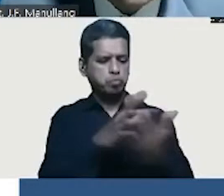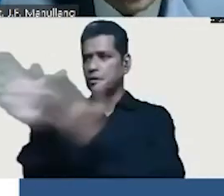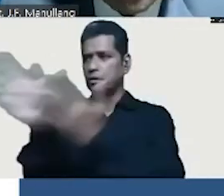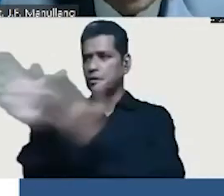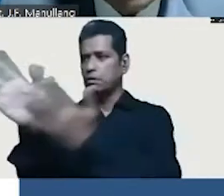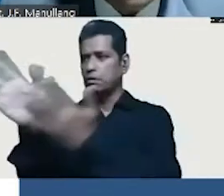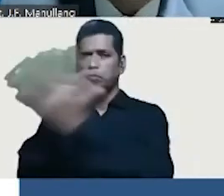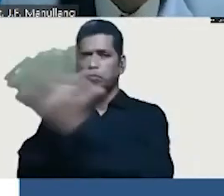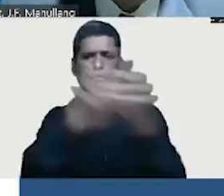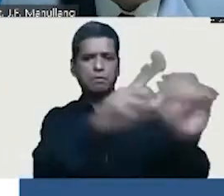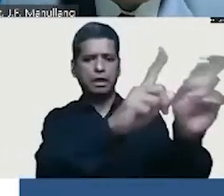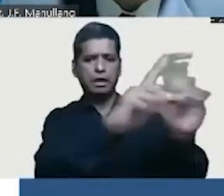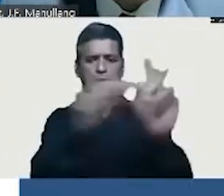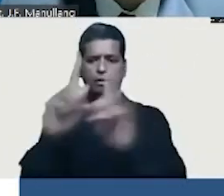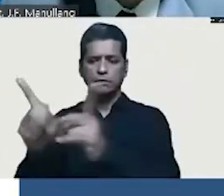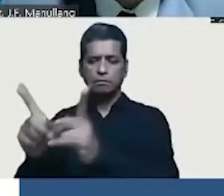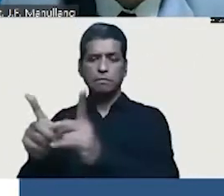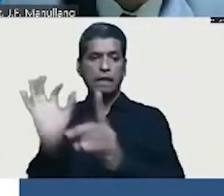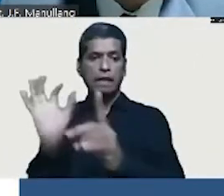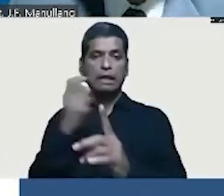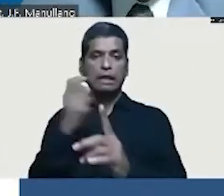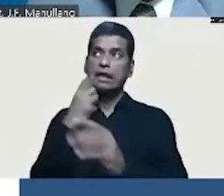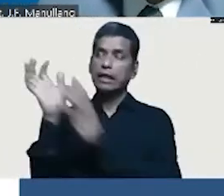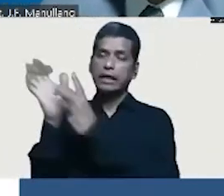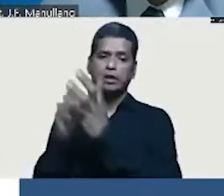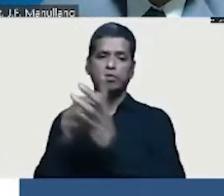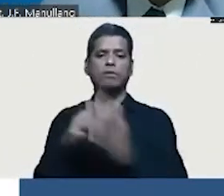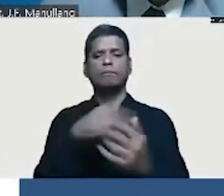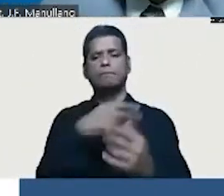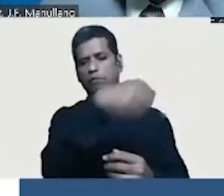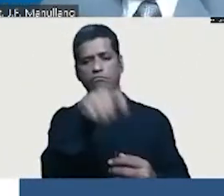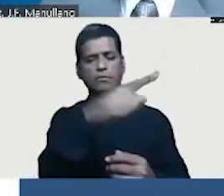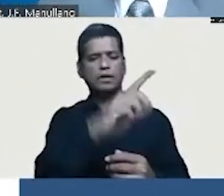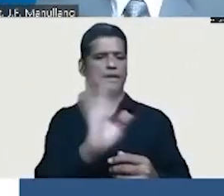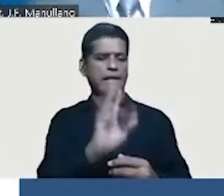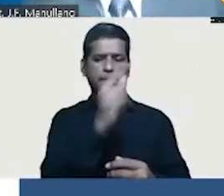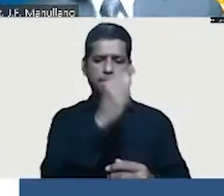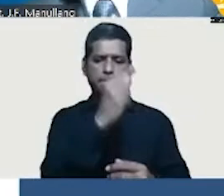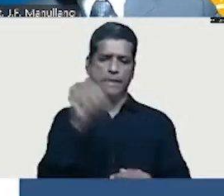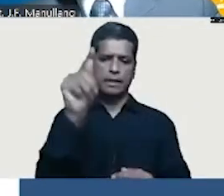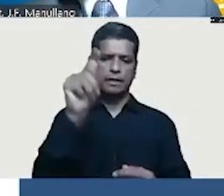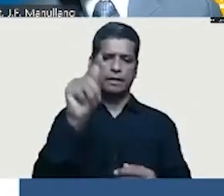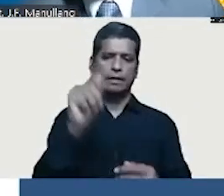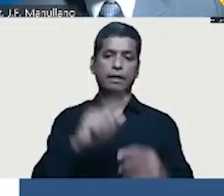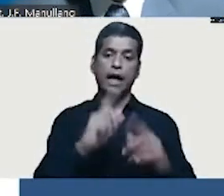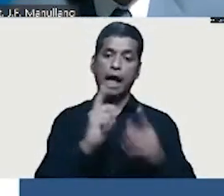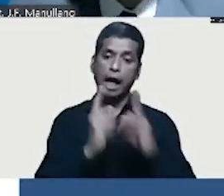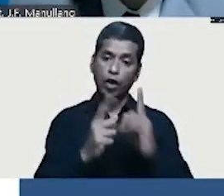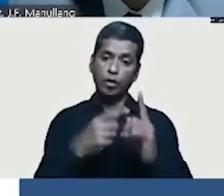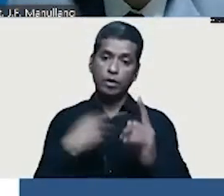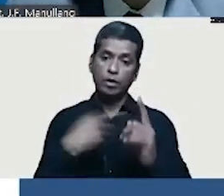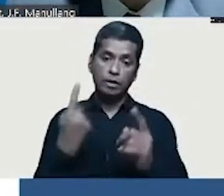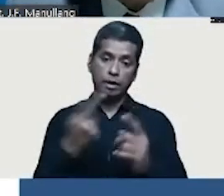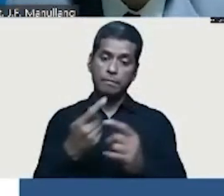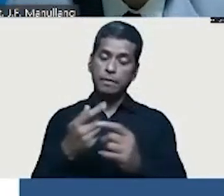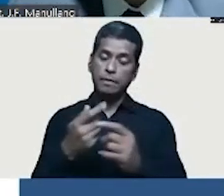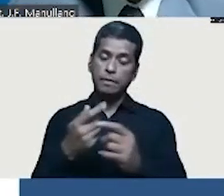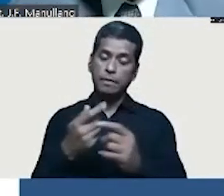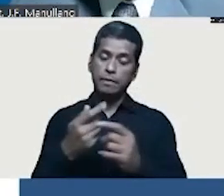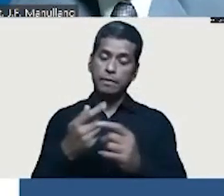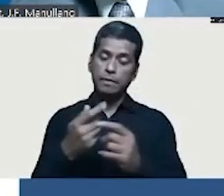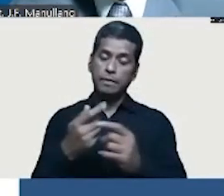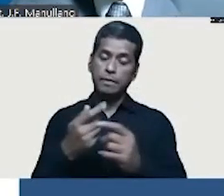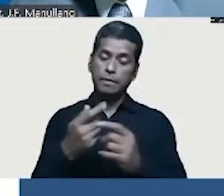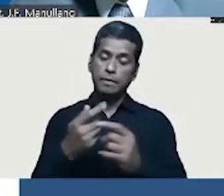Kristus karena disitulah ia memberikan hidup tetap jadi Rubah dan benar selalu